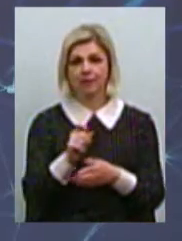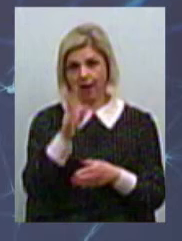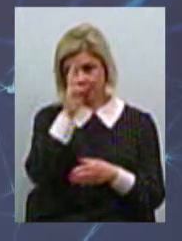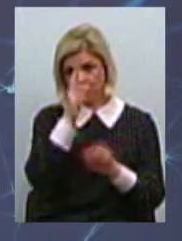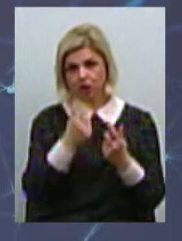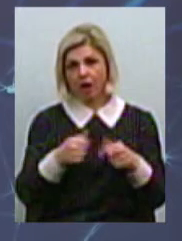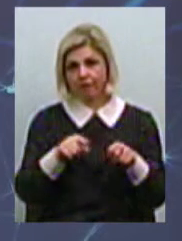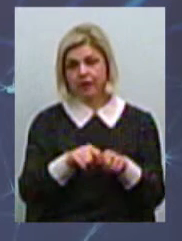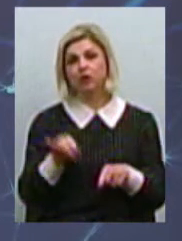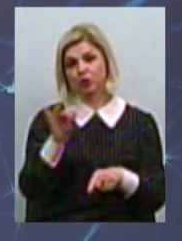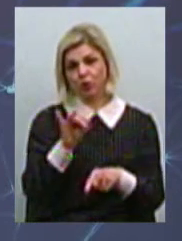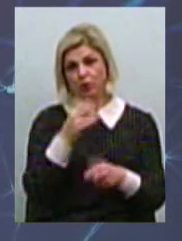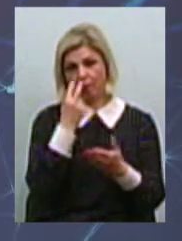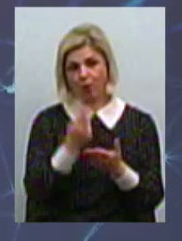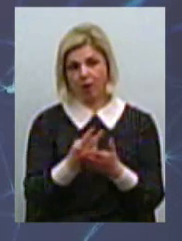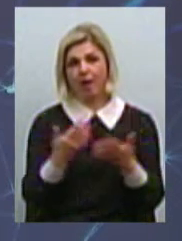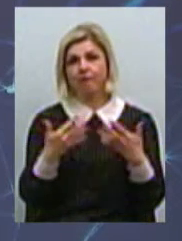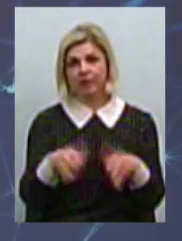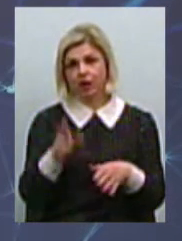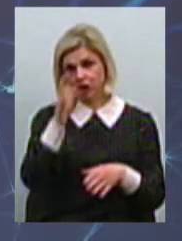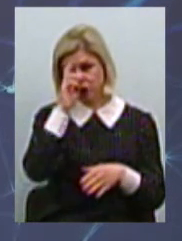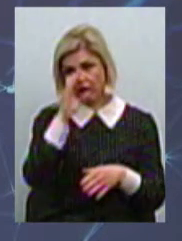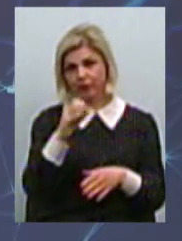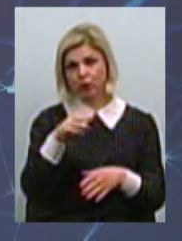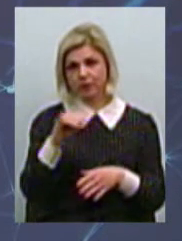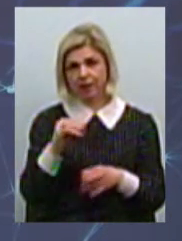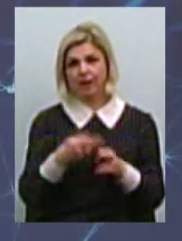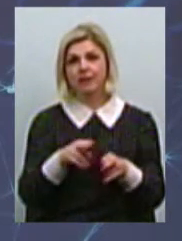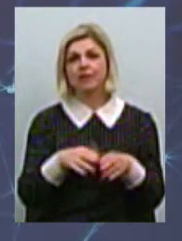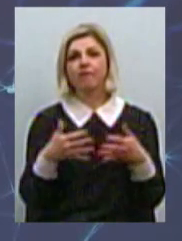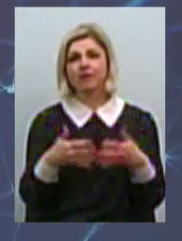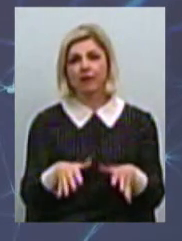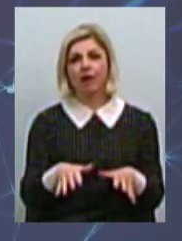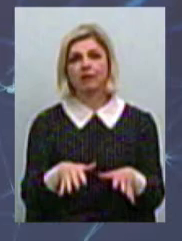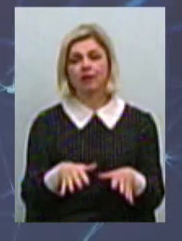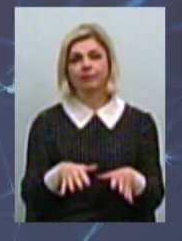державність, історія показує, що втрата державності – це втрата